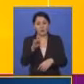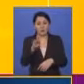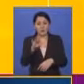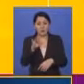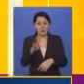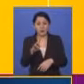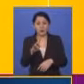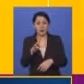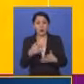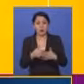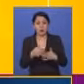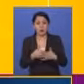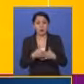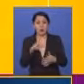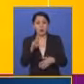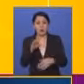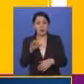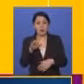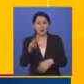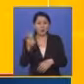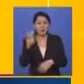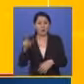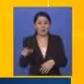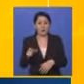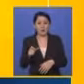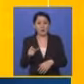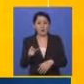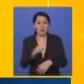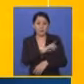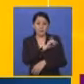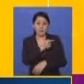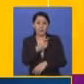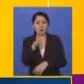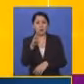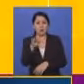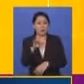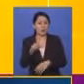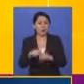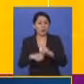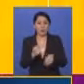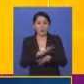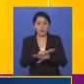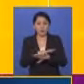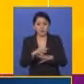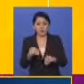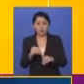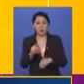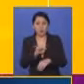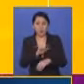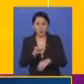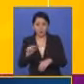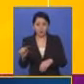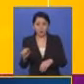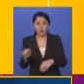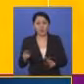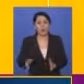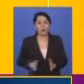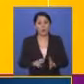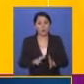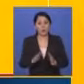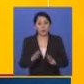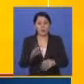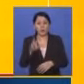Нежінка ауылдарының маңында. Есіл өзенінің ағысы қатты болғандықтан мұзы тез қата қоймайды. Көпке дейін жұқа болады. Жолда қалғандарға